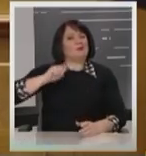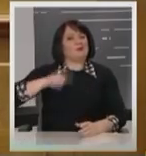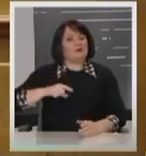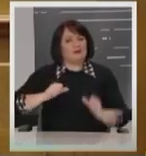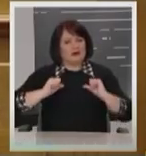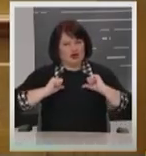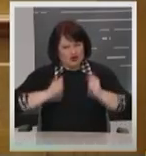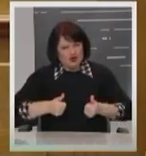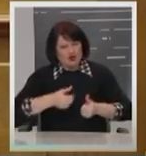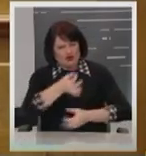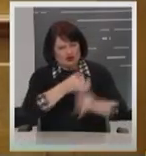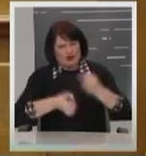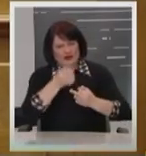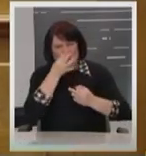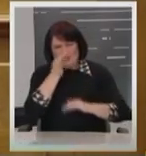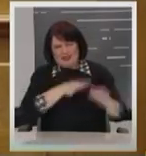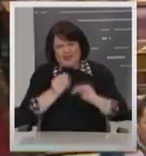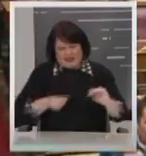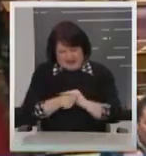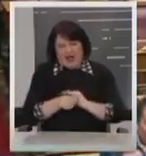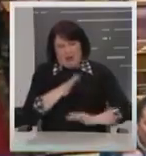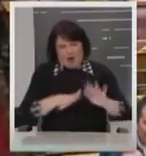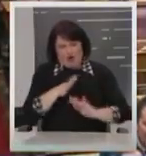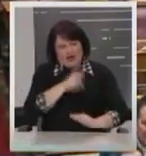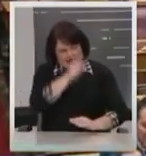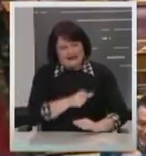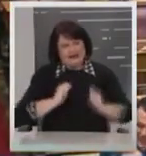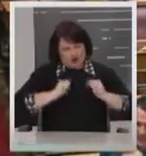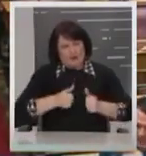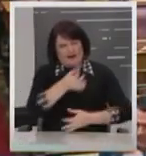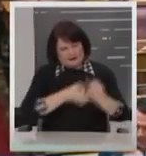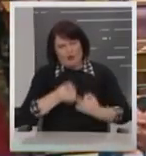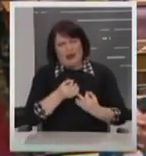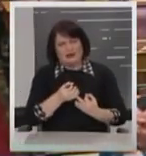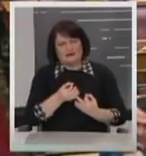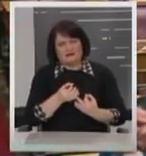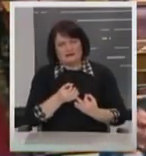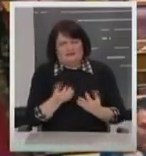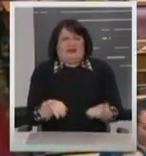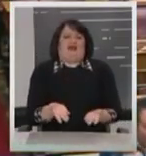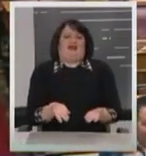Τολμάτε λοιπόν να μιλάτε εσείς για διαπλοκή? Εσείς μιλάτε για διαπλοκή? Εδώ